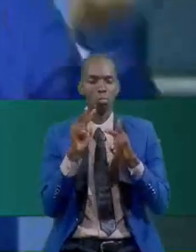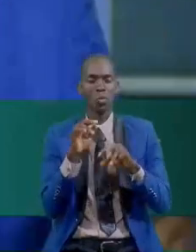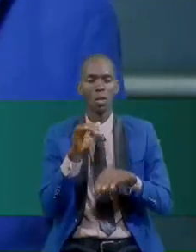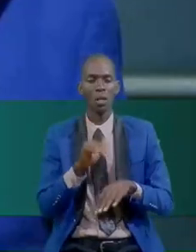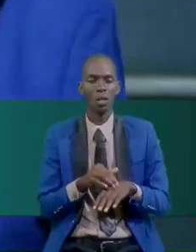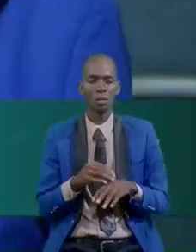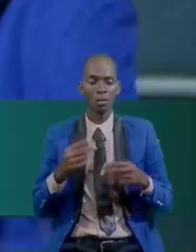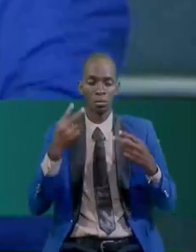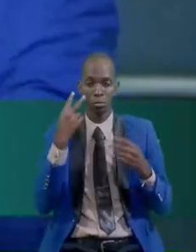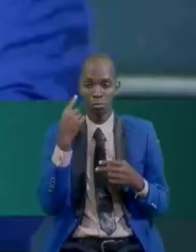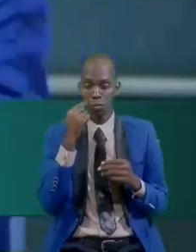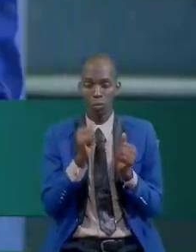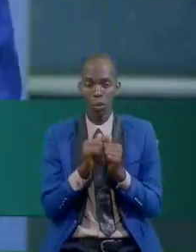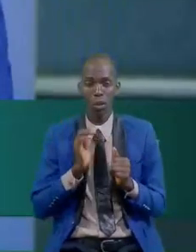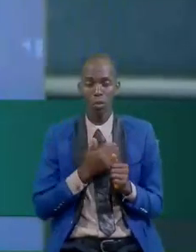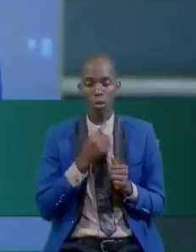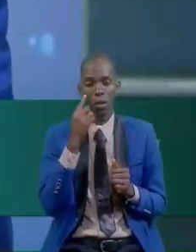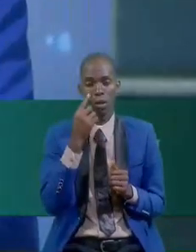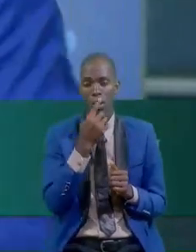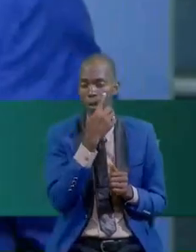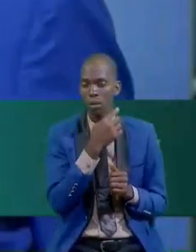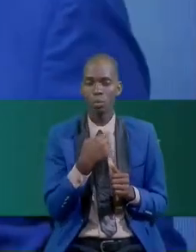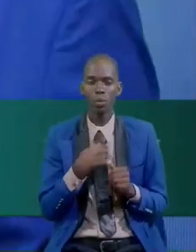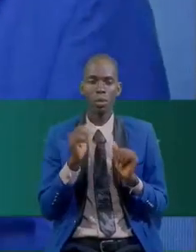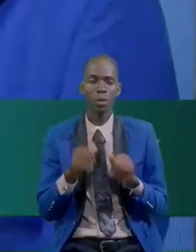physiquement, naturellement, par nos yeux naturels.